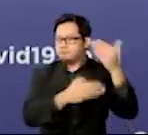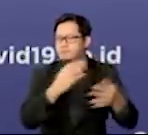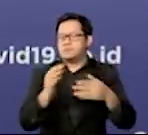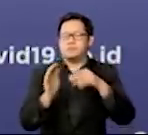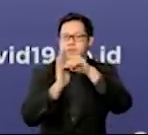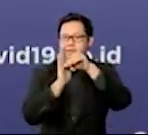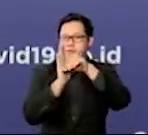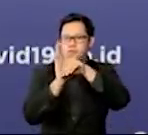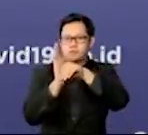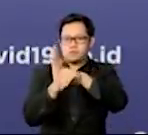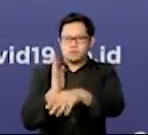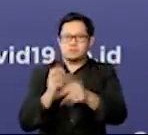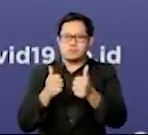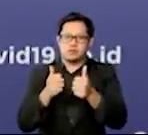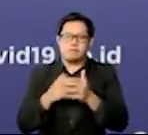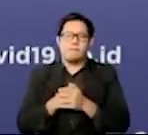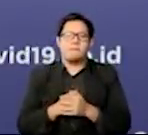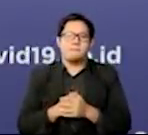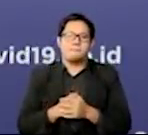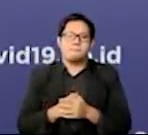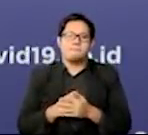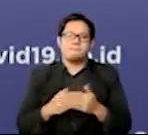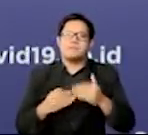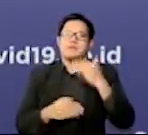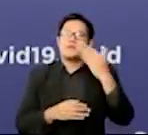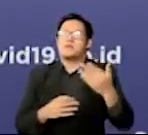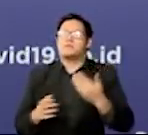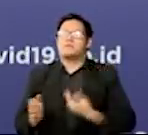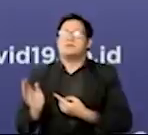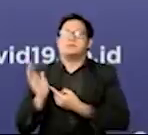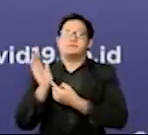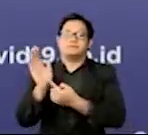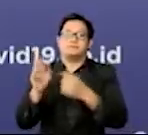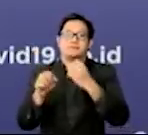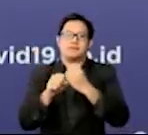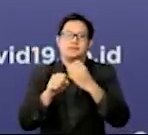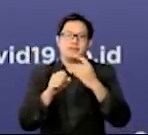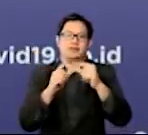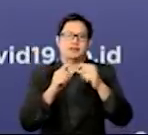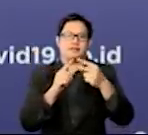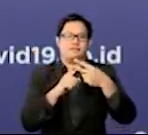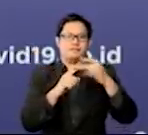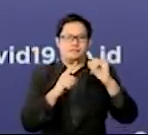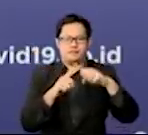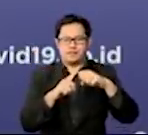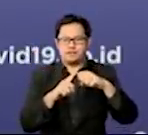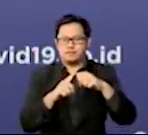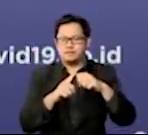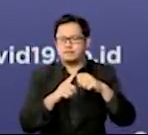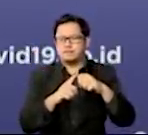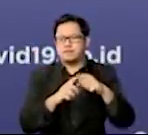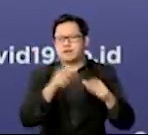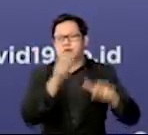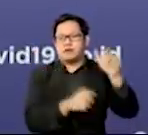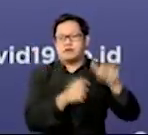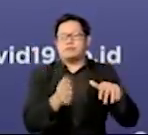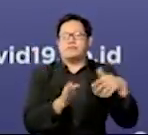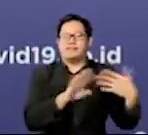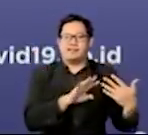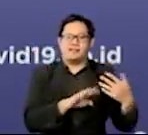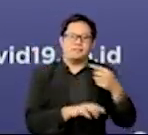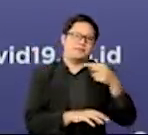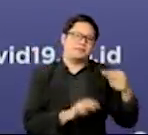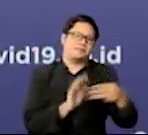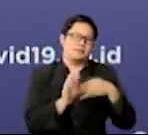berikutnya Kami ingin menyampaikan tentang grafik penambahan kasus meninggal mingguan dan